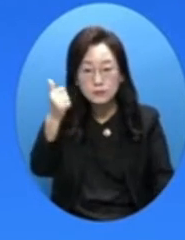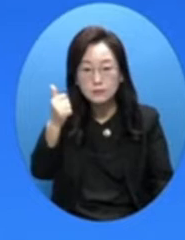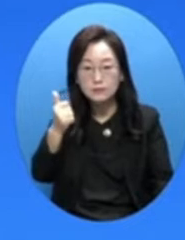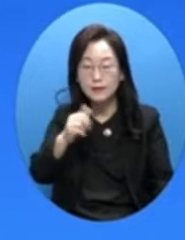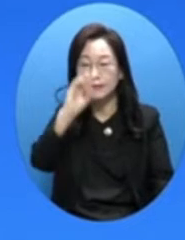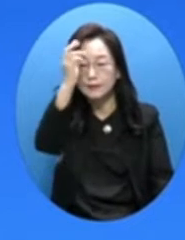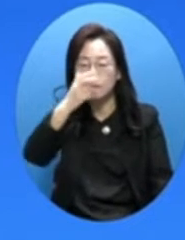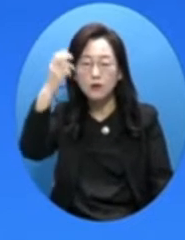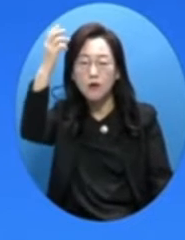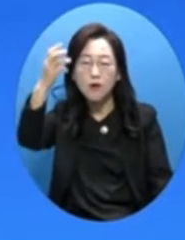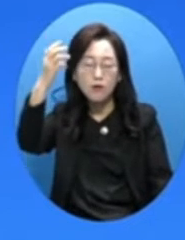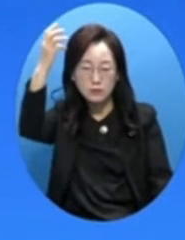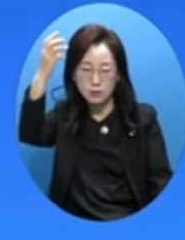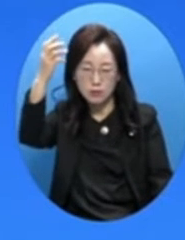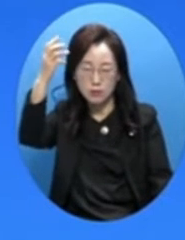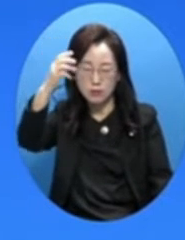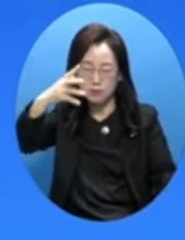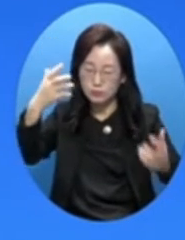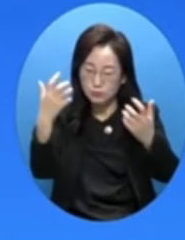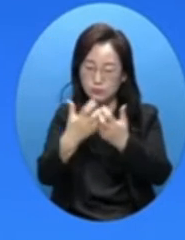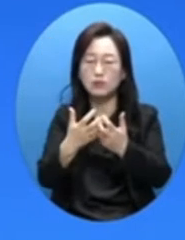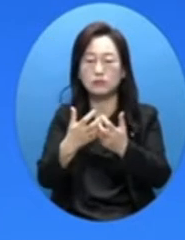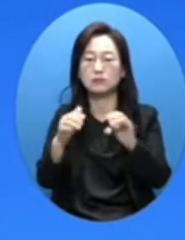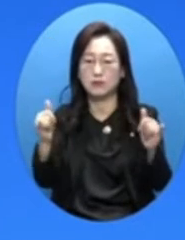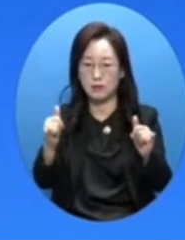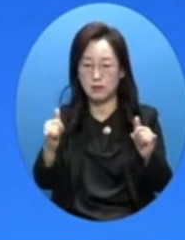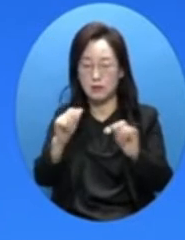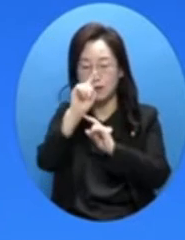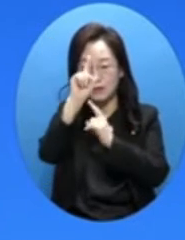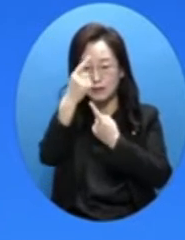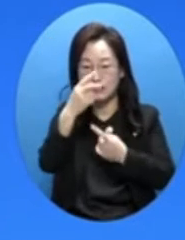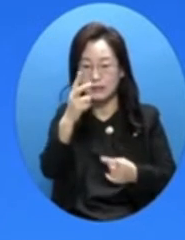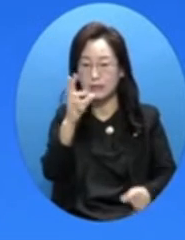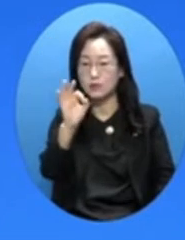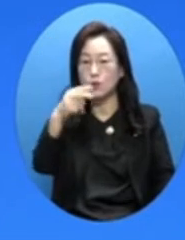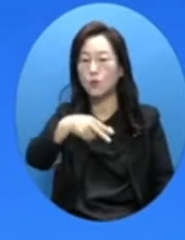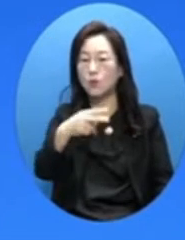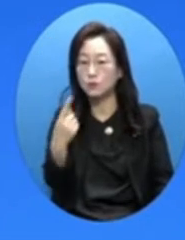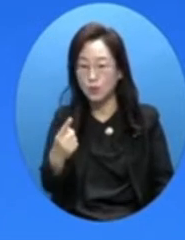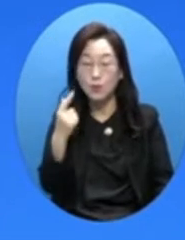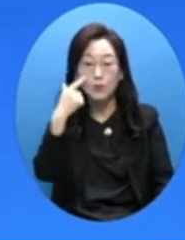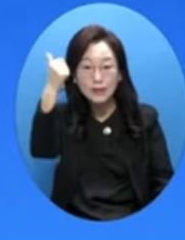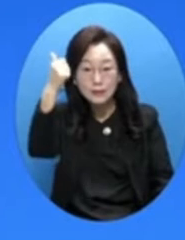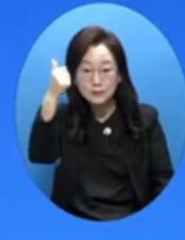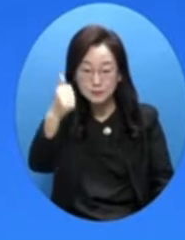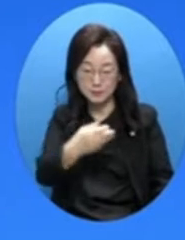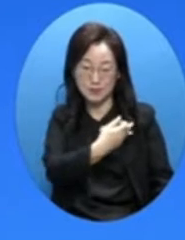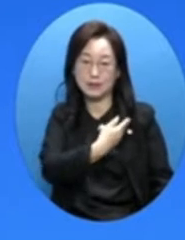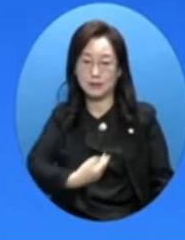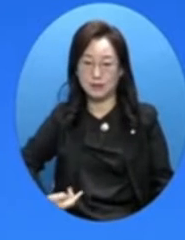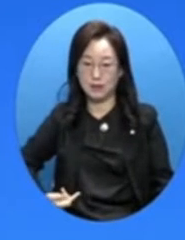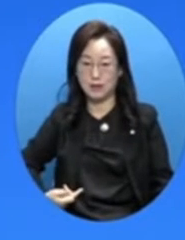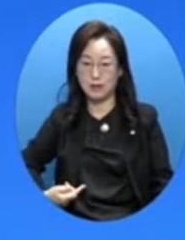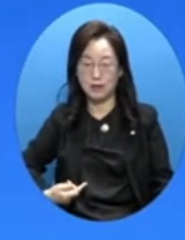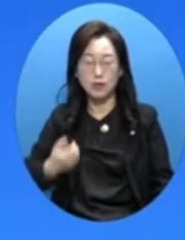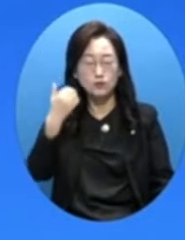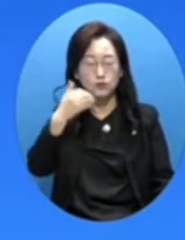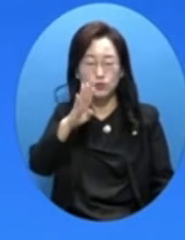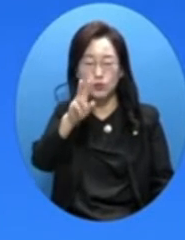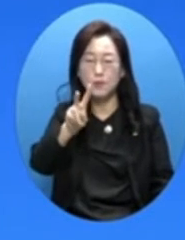성령의 사람이었습니다. 그 이용도 목사의 제자였던 변종호 목사님이